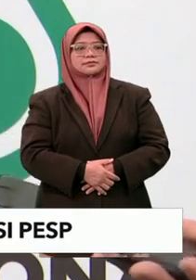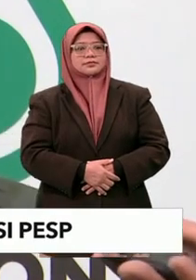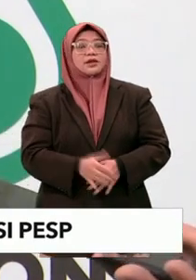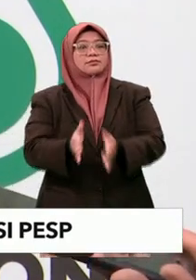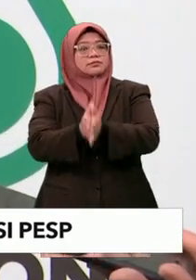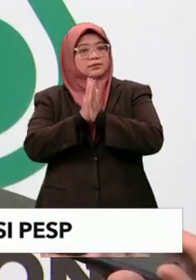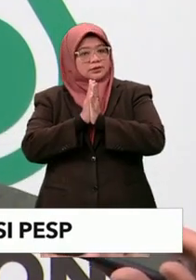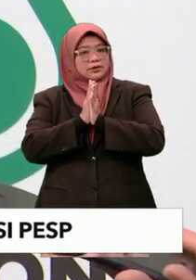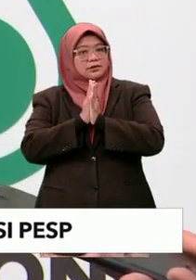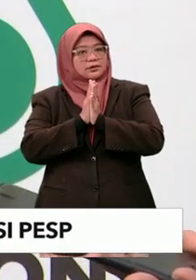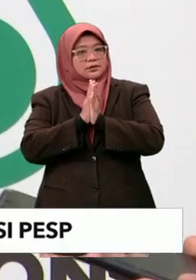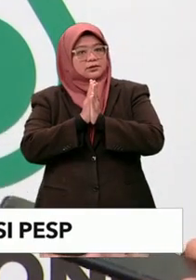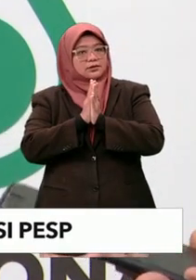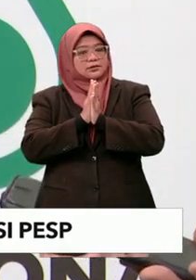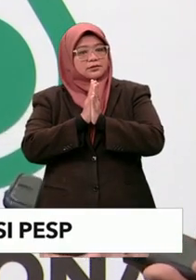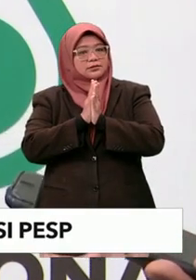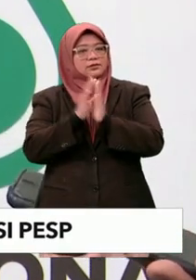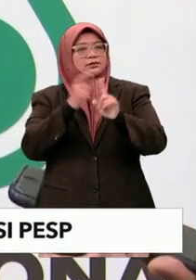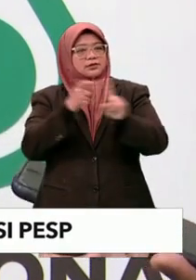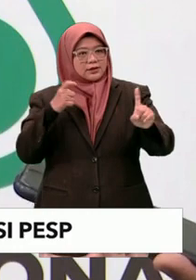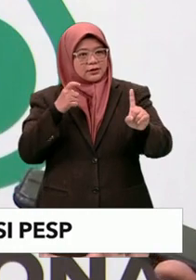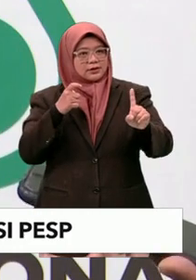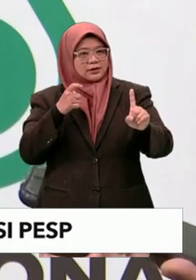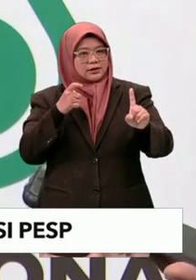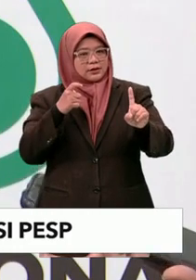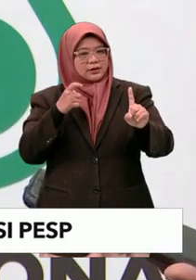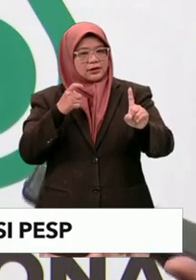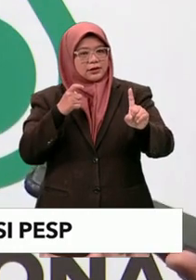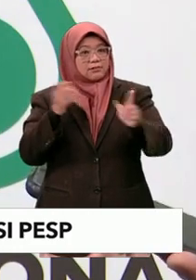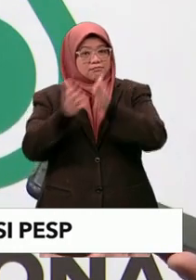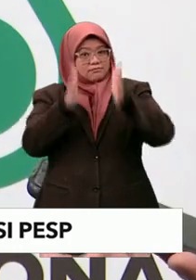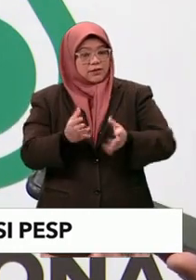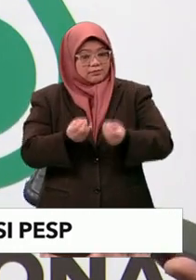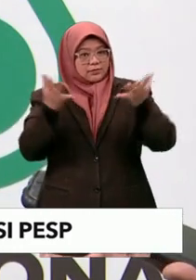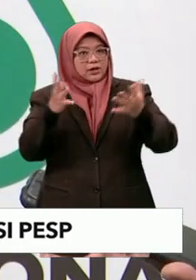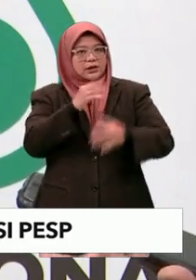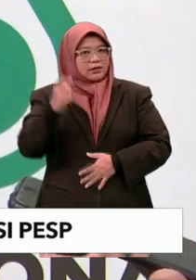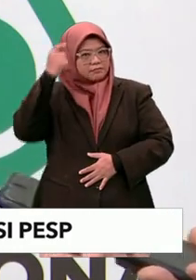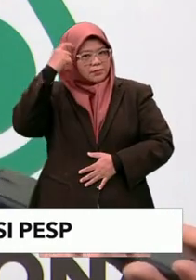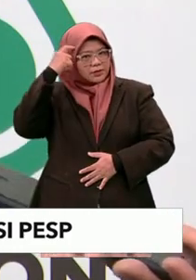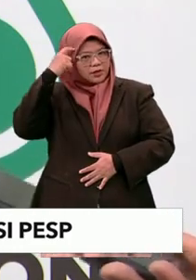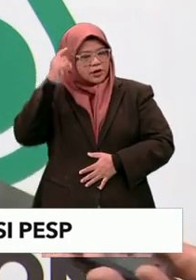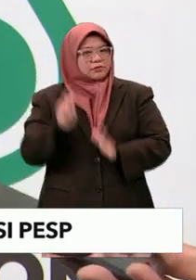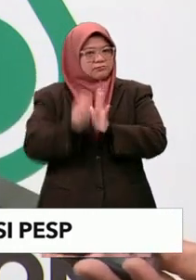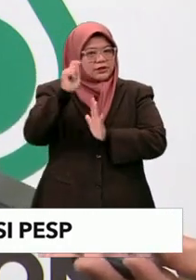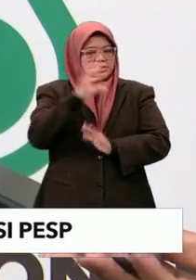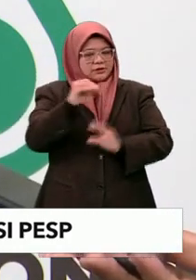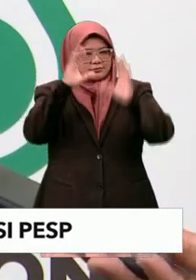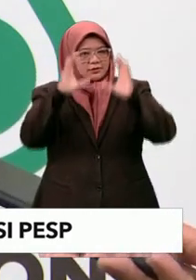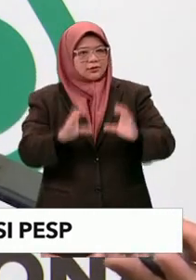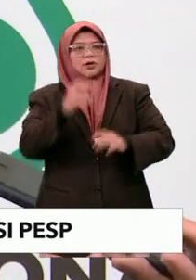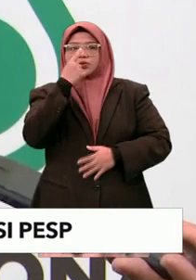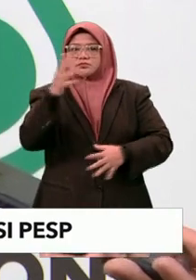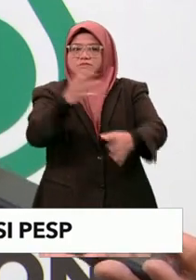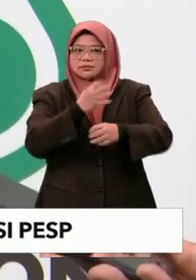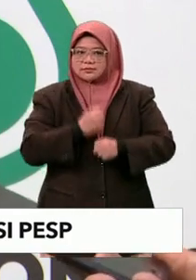permintaan daripada our talents ini akan bertambah. Jadi daya pemikiran tinggi, cara untuk kita